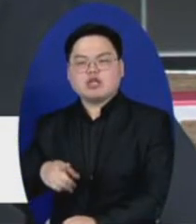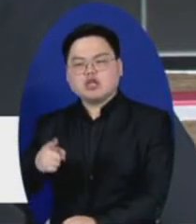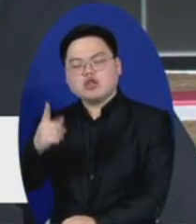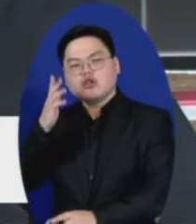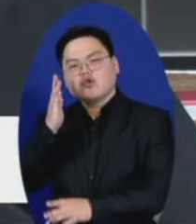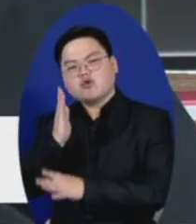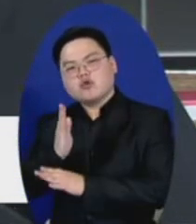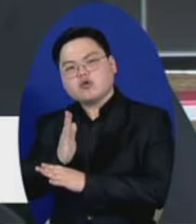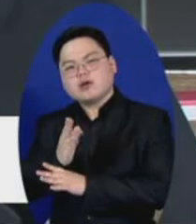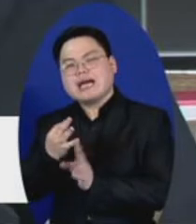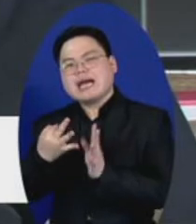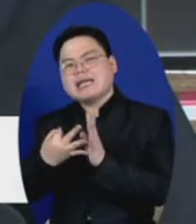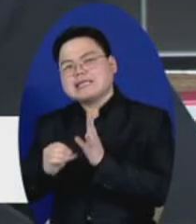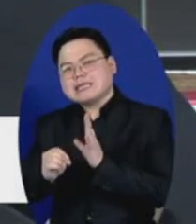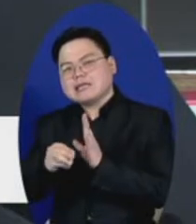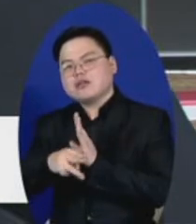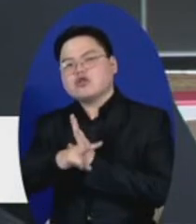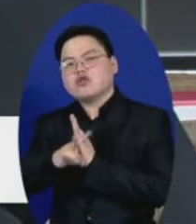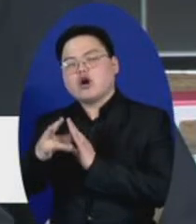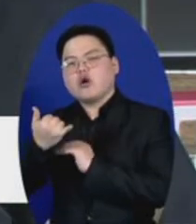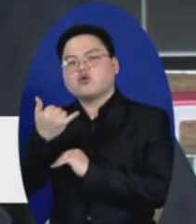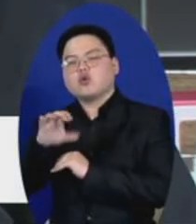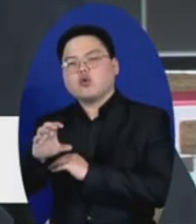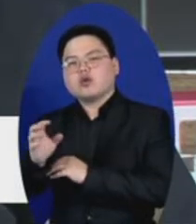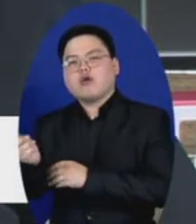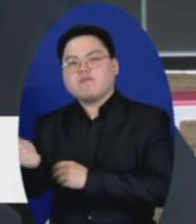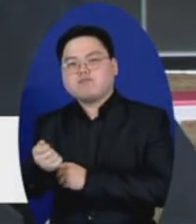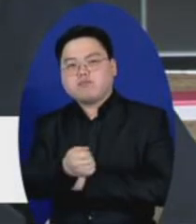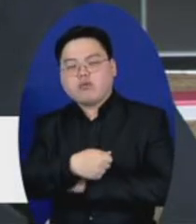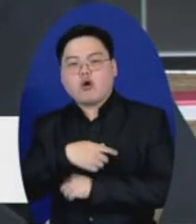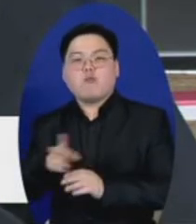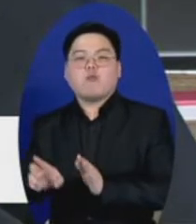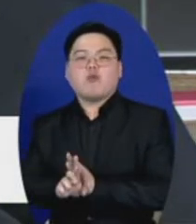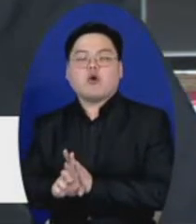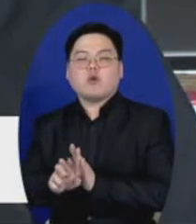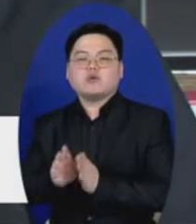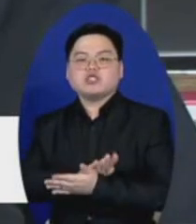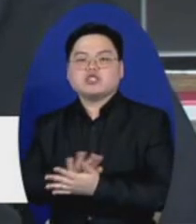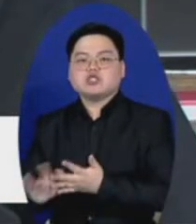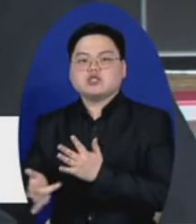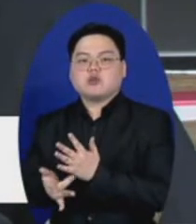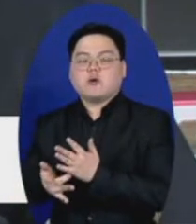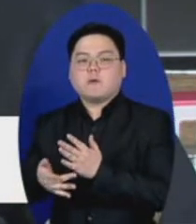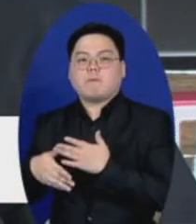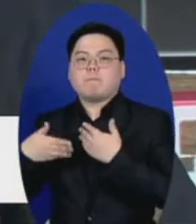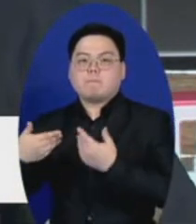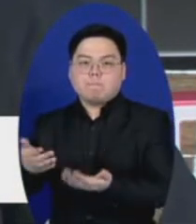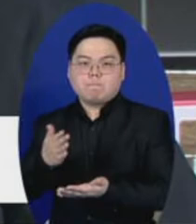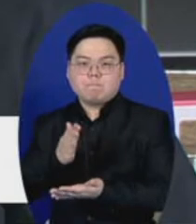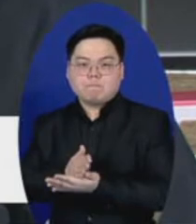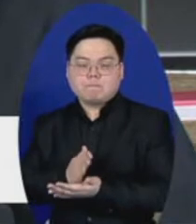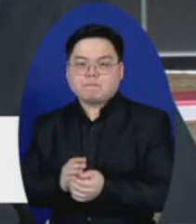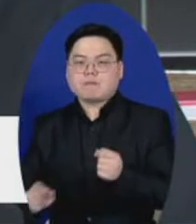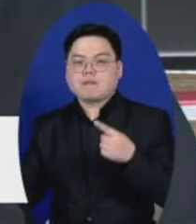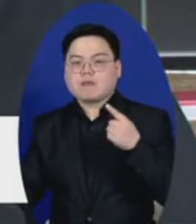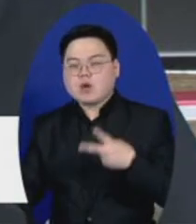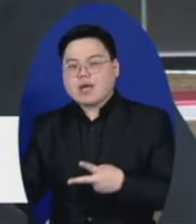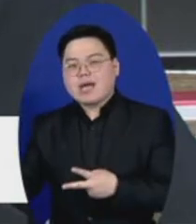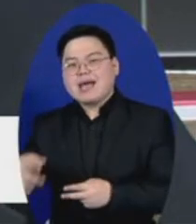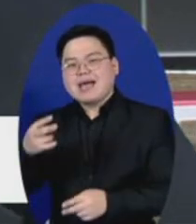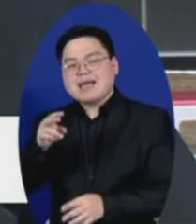80 тонн усыг ингээд услахаа хийх боломжтой энэ төхөөрөмжүүдийг бас нийлүүлж байгаа. За түүнчлэн нарийн